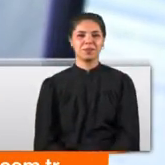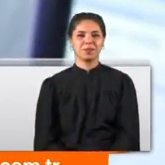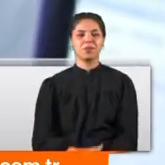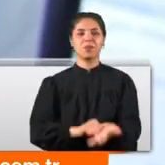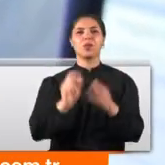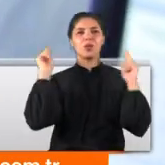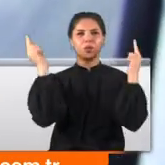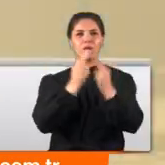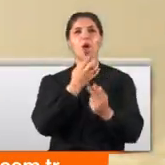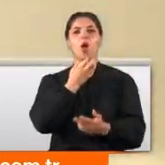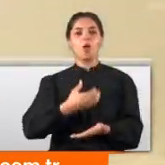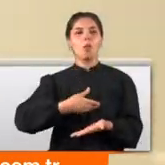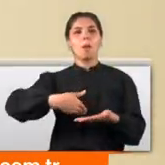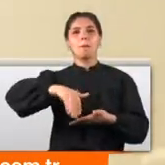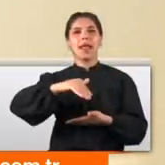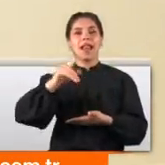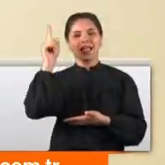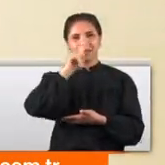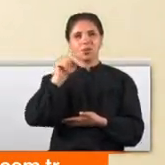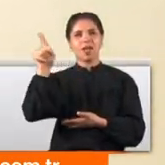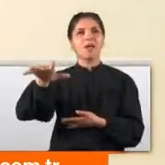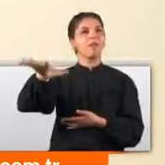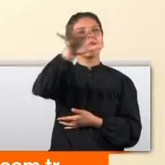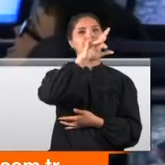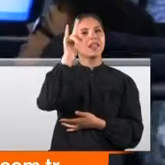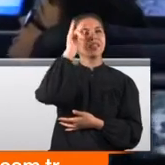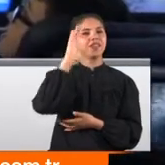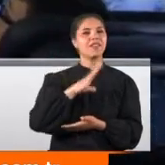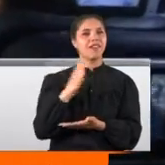Tüm dünya ömürlük biletin nedeniyle onu kıskanıyor.